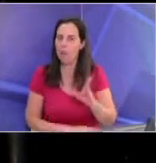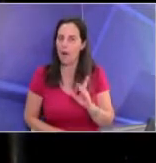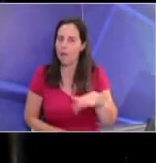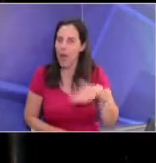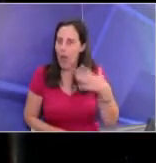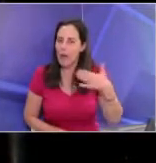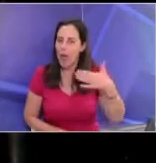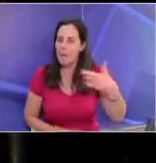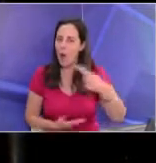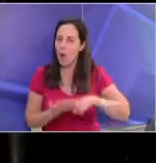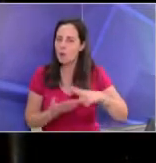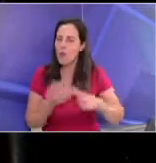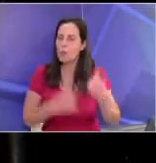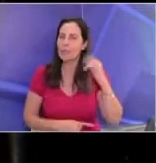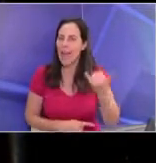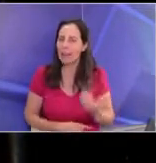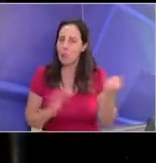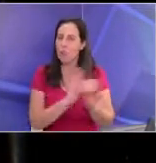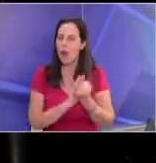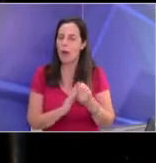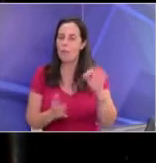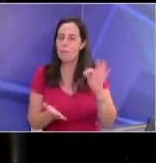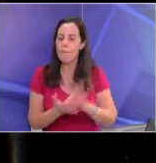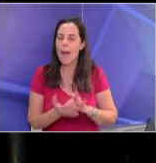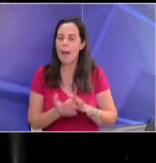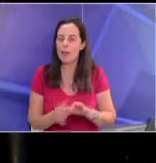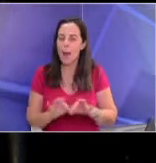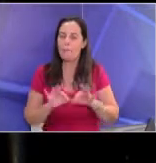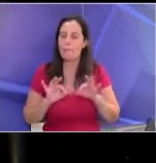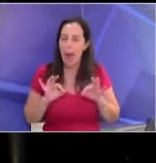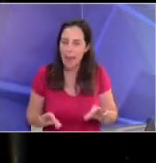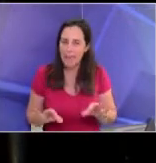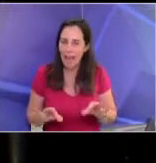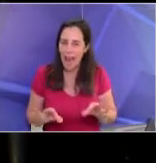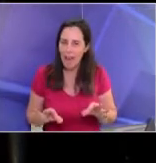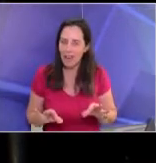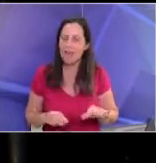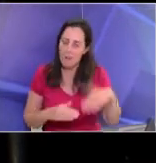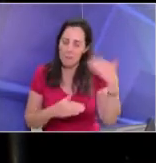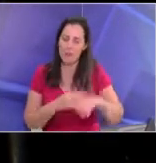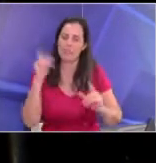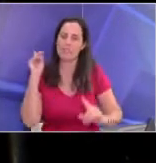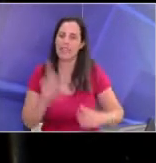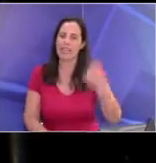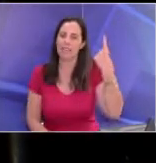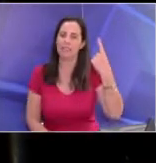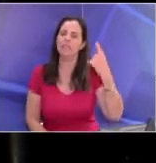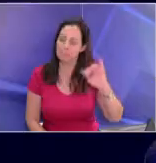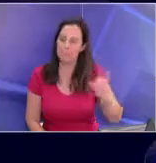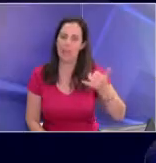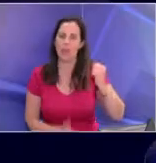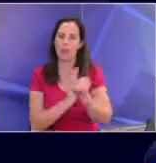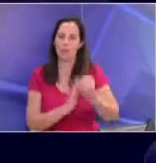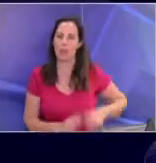אחרי כמה חודשים פתאום הוא כן עבר. ברגע שאתה שם טרלול על השולחן במערכה הראשונה, הטרלול הזה בקריאה שלישית